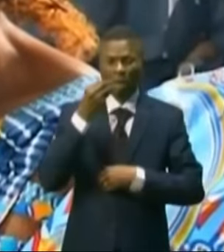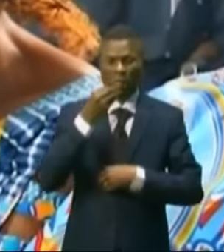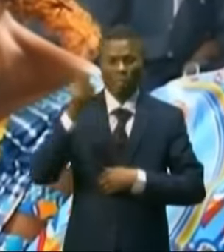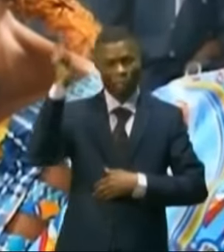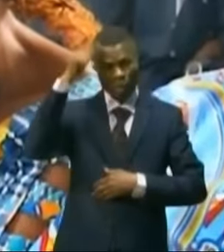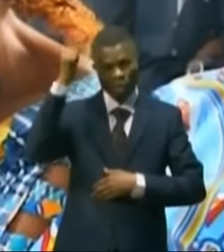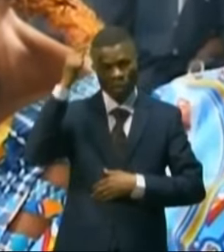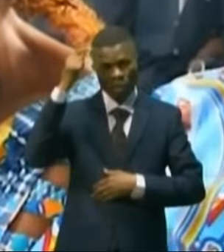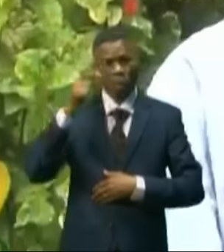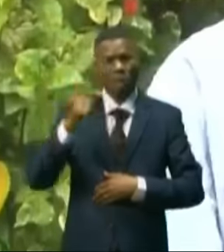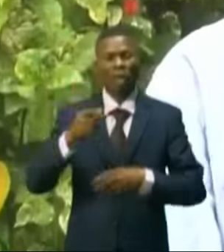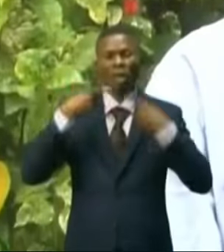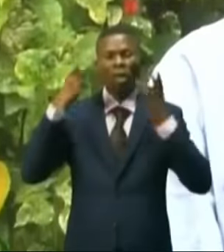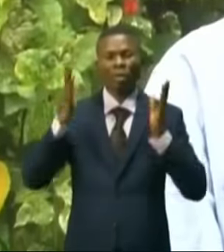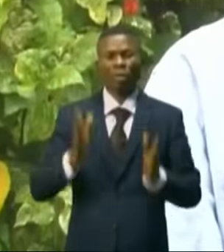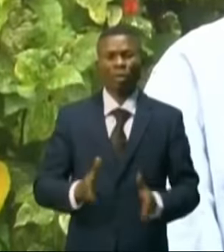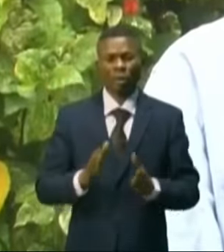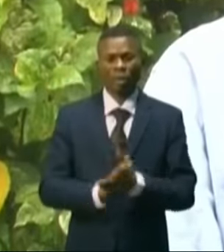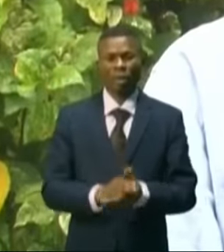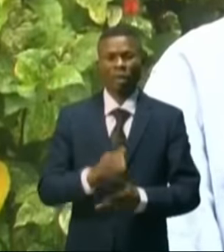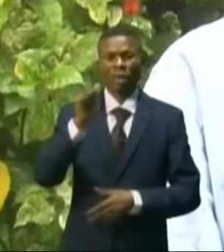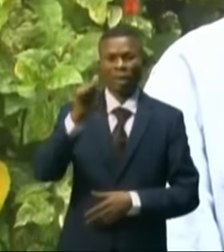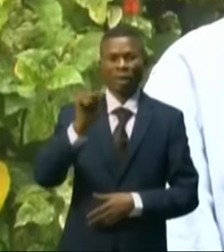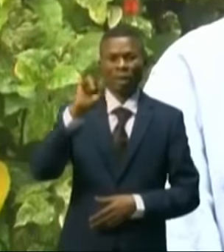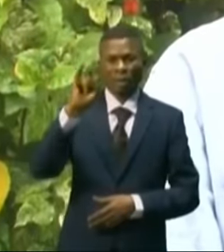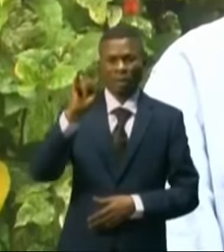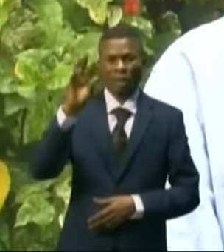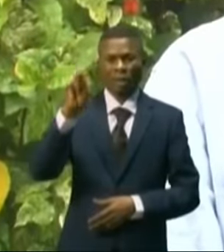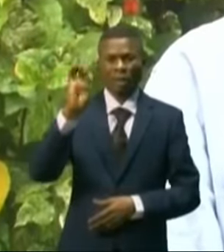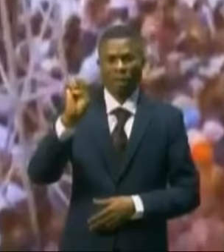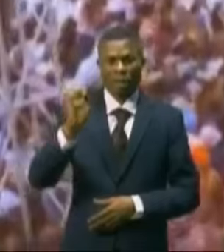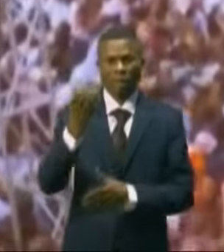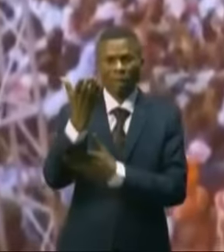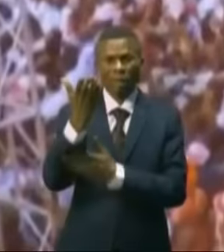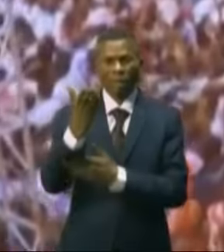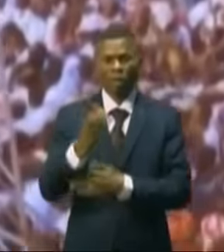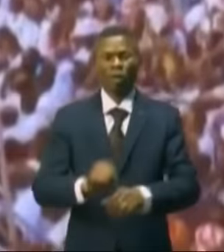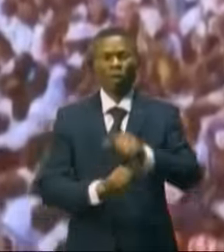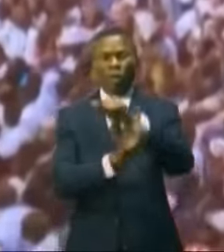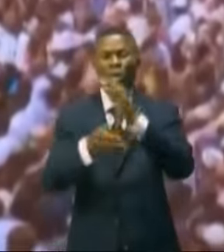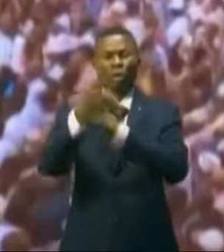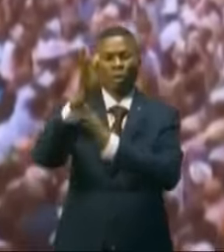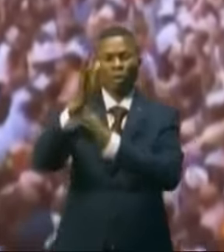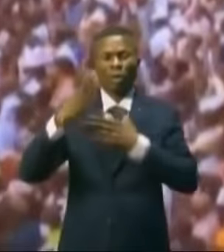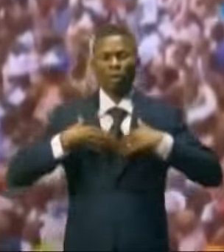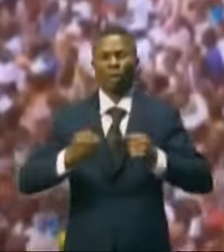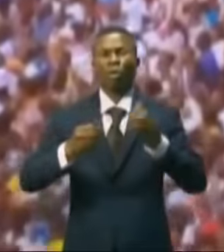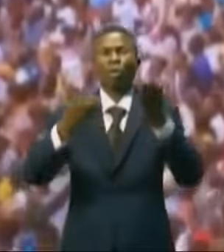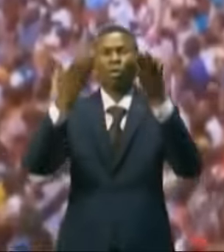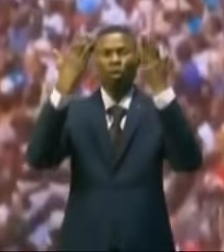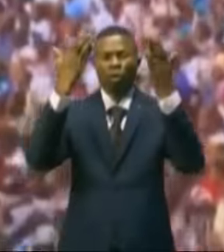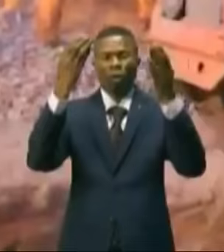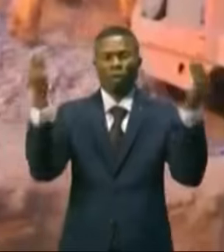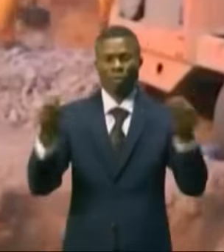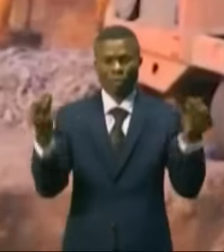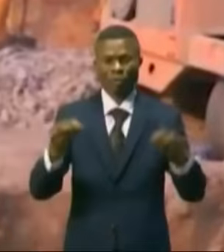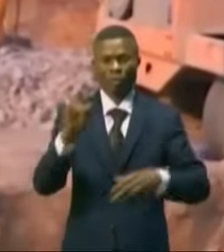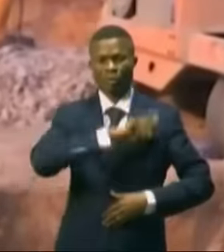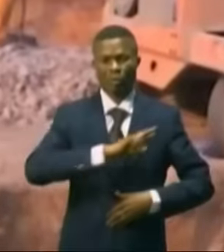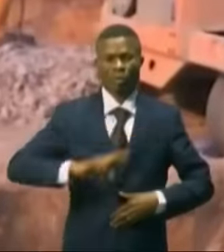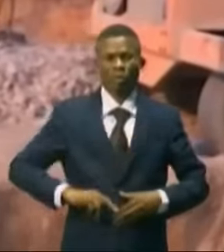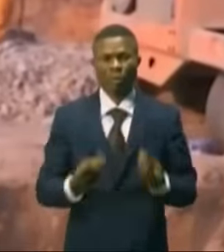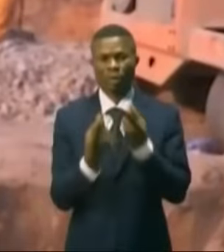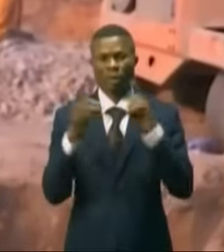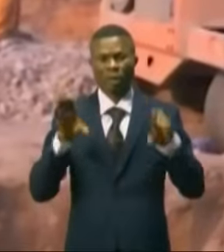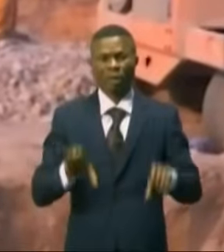que l'homme de Dieu, Ementou Mamoudjanjila, implore la faveur divine et la grâce de Dieu pour que la République démocratique